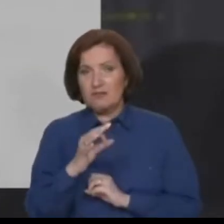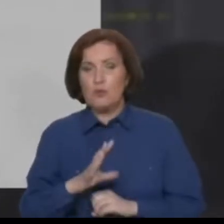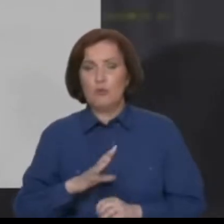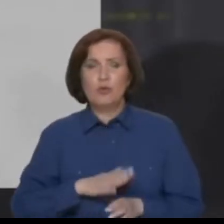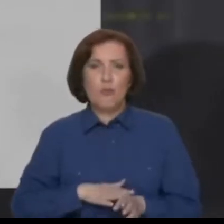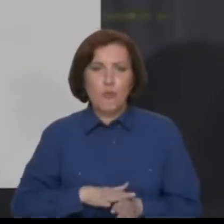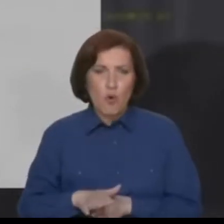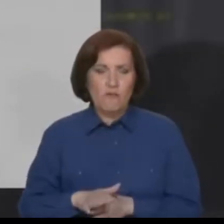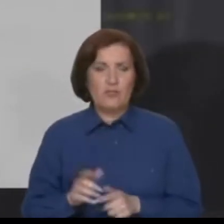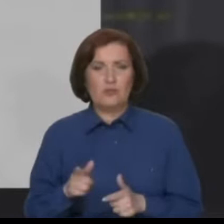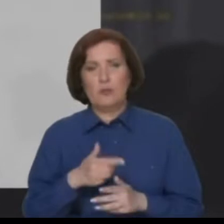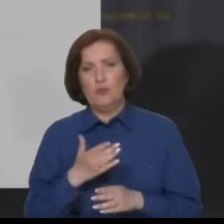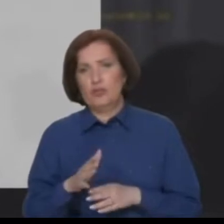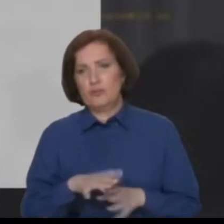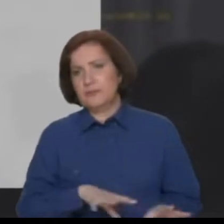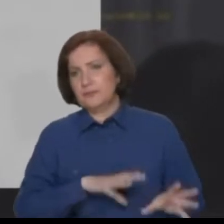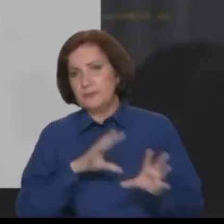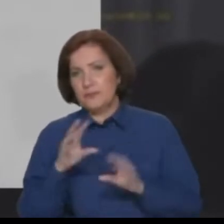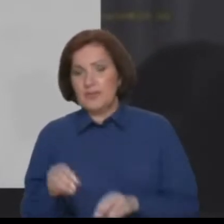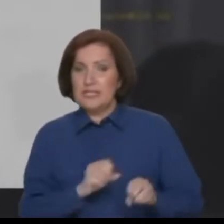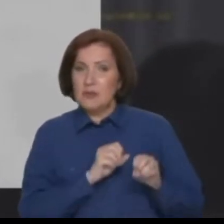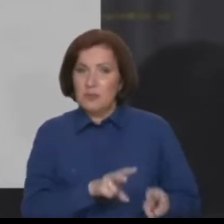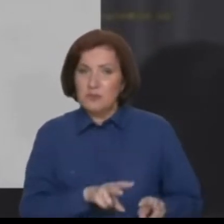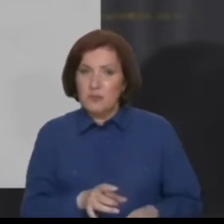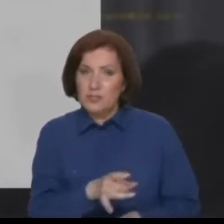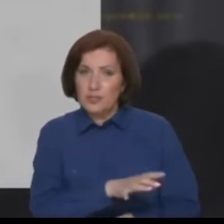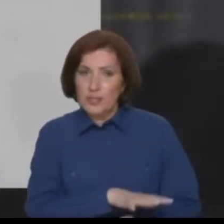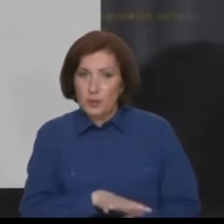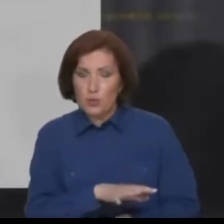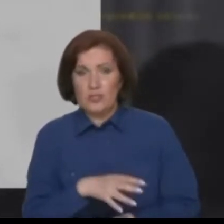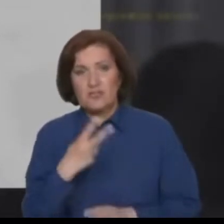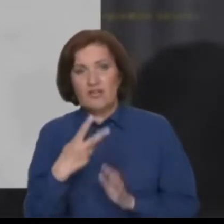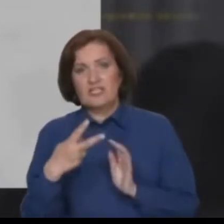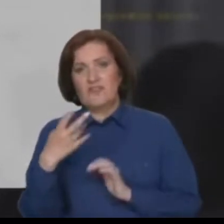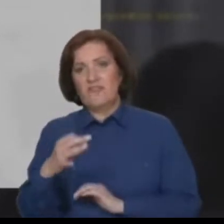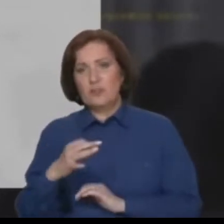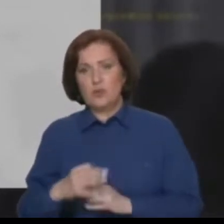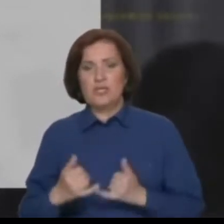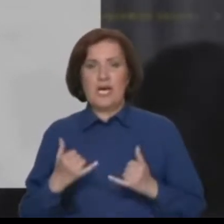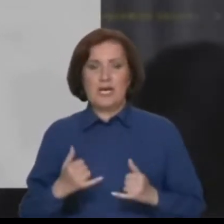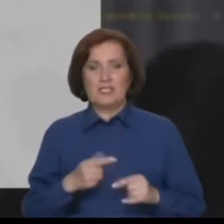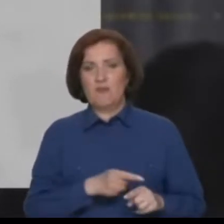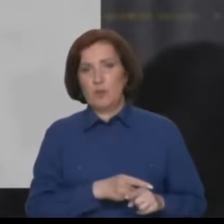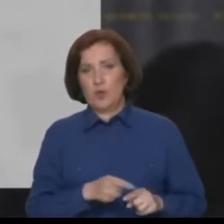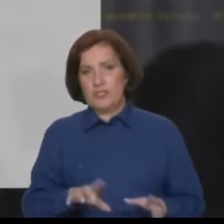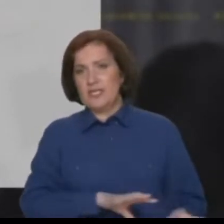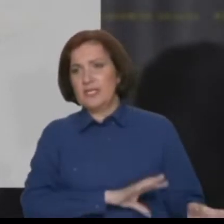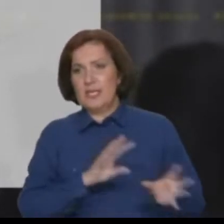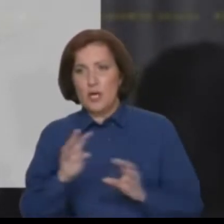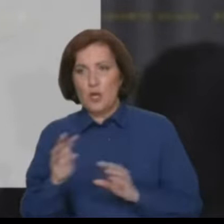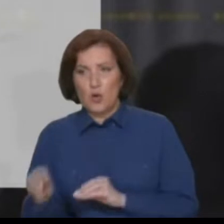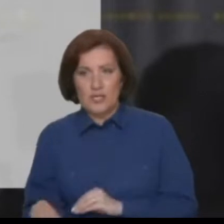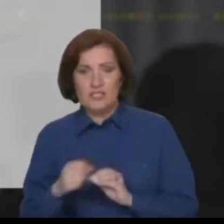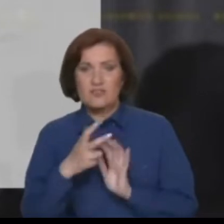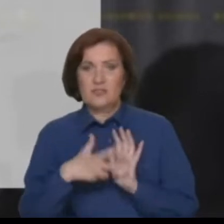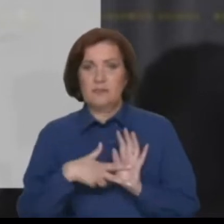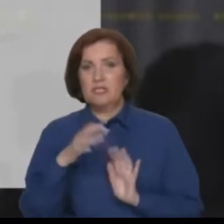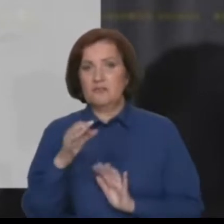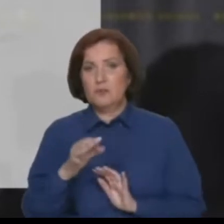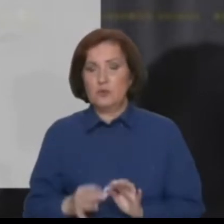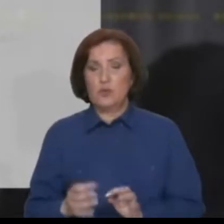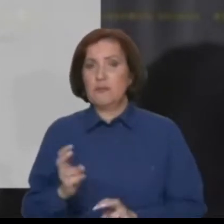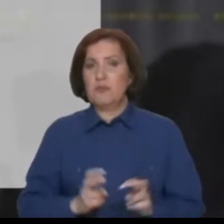були повністю або частково переміщені із небезпечних регіонів, 20% наразі на процесі релокації.